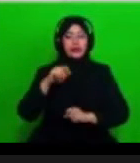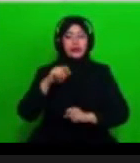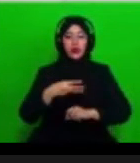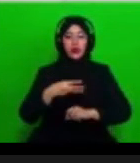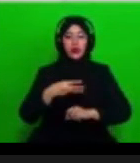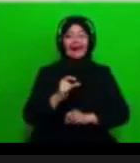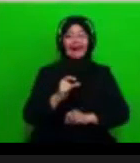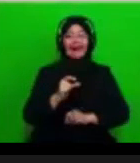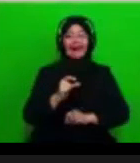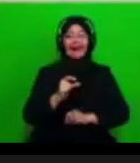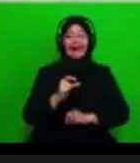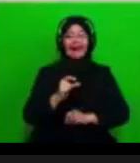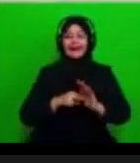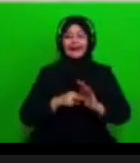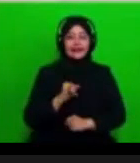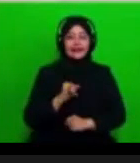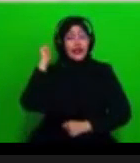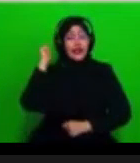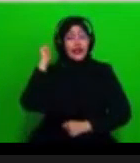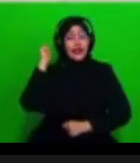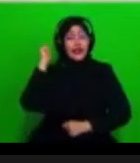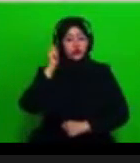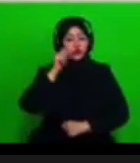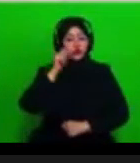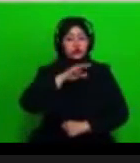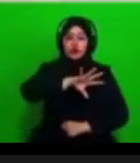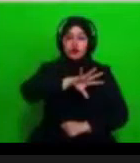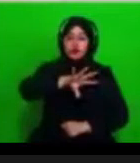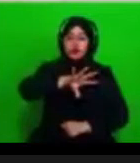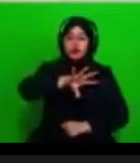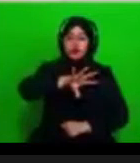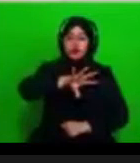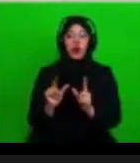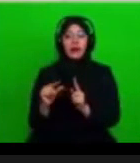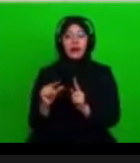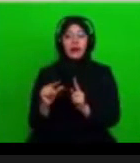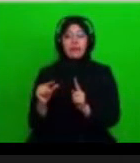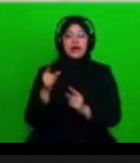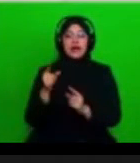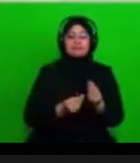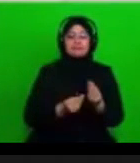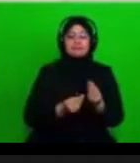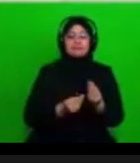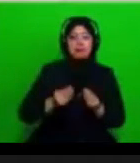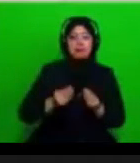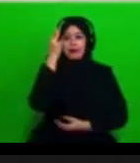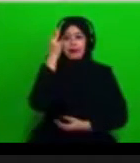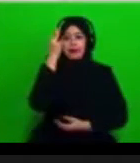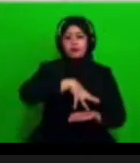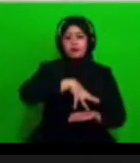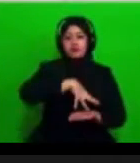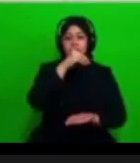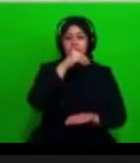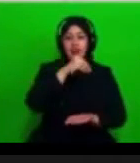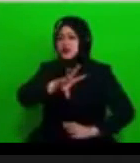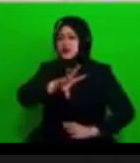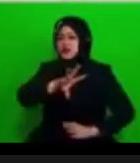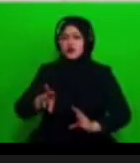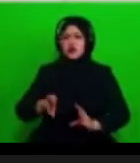dan anggota DWP se-Indonesia. Sebagai seorang ibu, saya selalu terinspirasi dengan tulisan